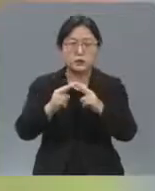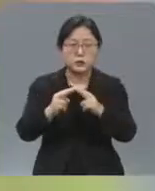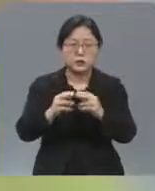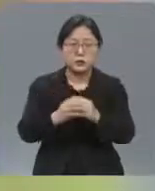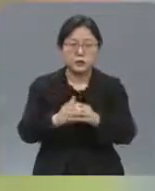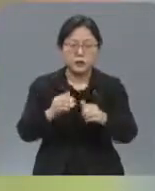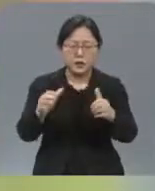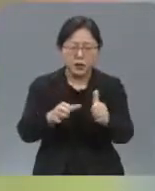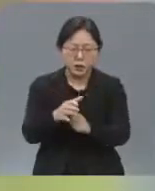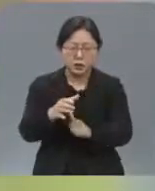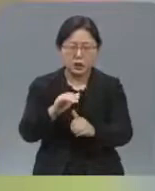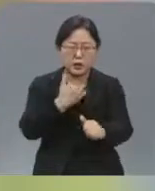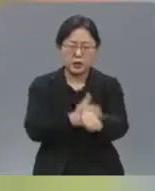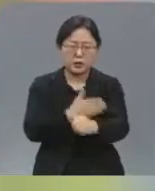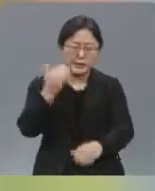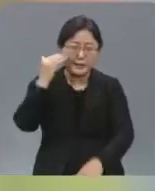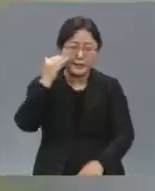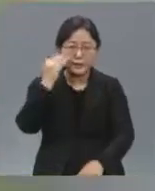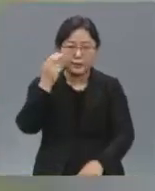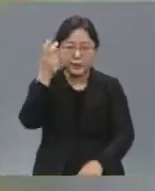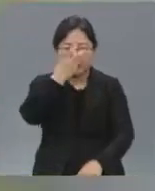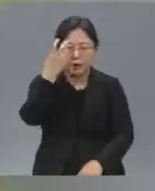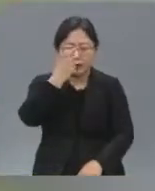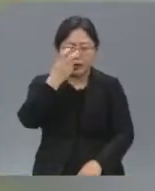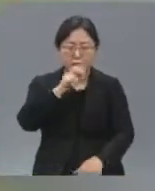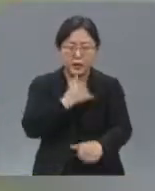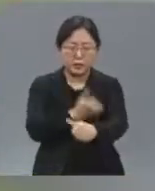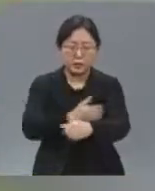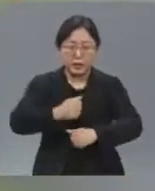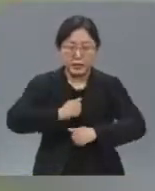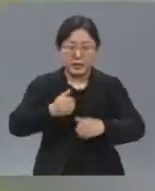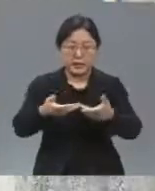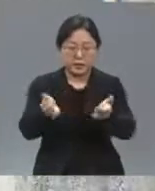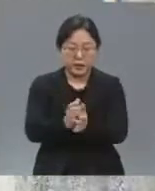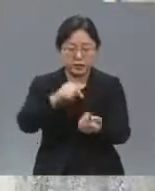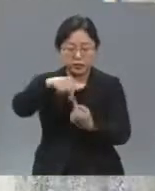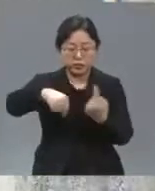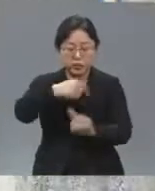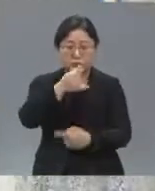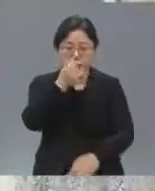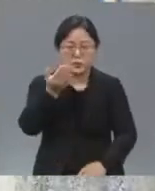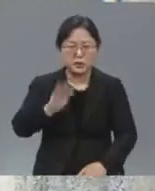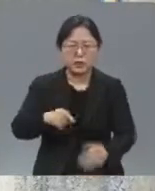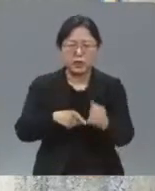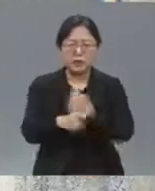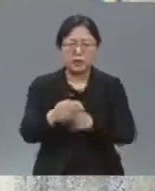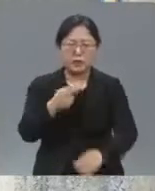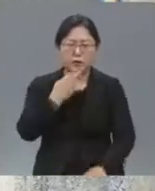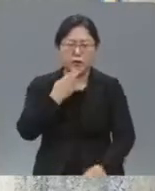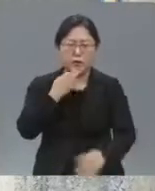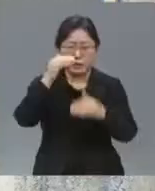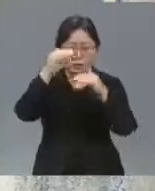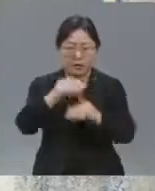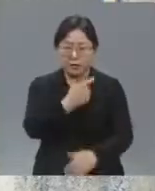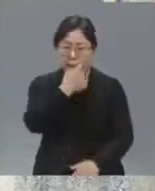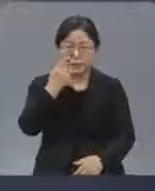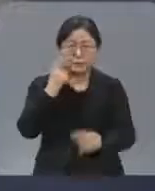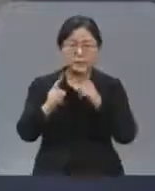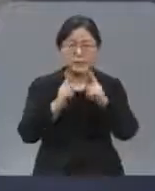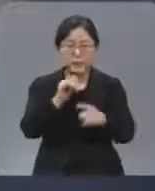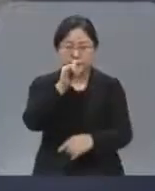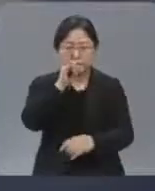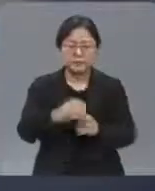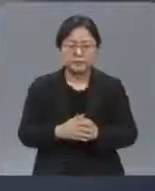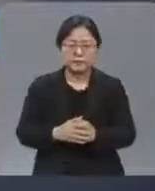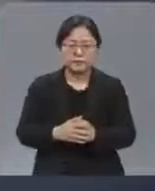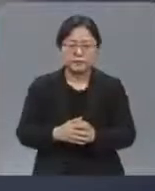학대와 인권침해의 감시 역할을 맡은 1권 치키 및 아니 운영 됐지만 무용지물이었다 는 매부 증언이 나왔습니다